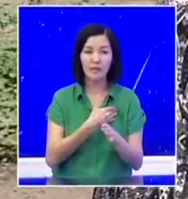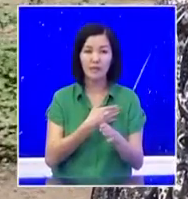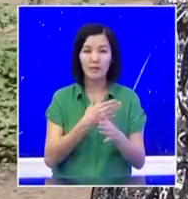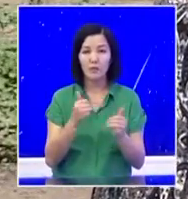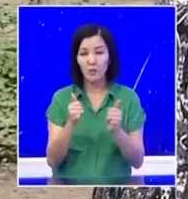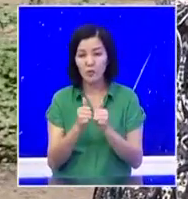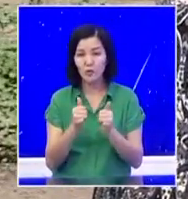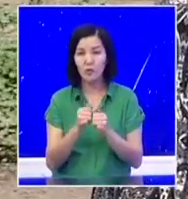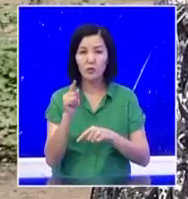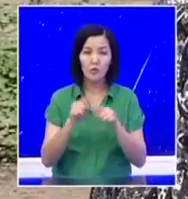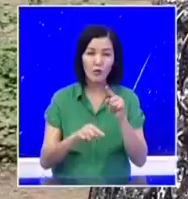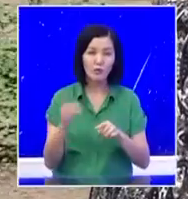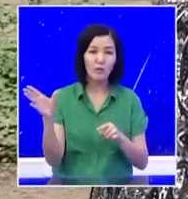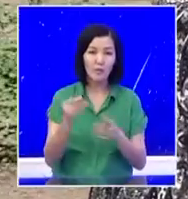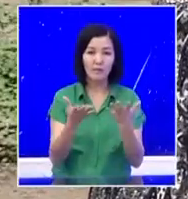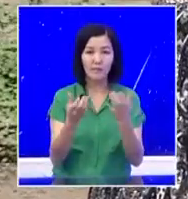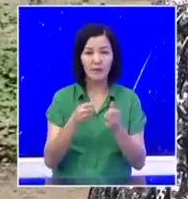алып, өсіріп, түгел